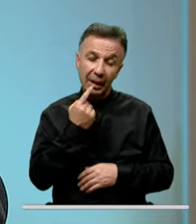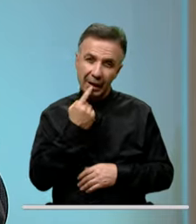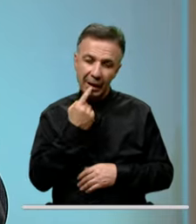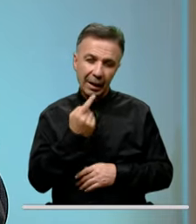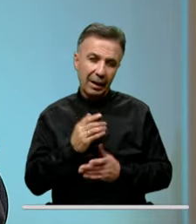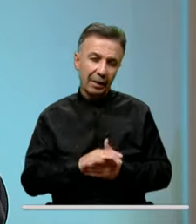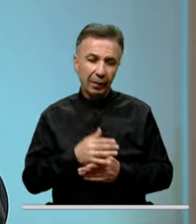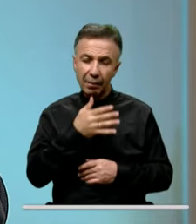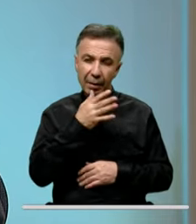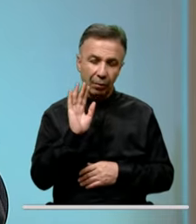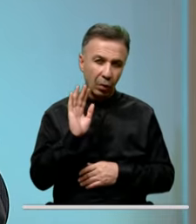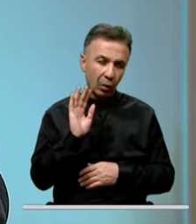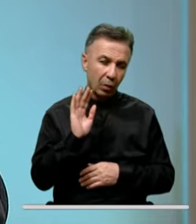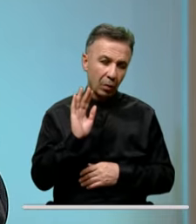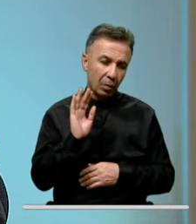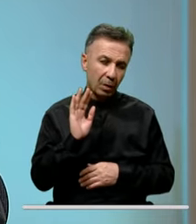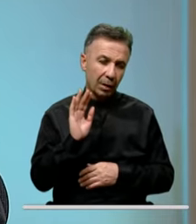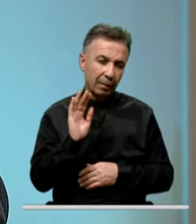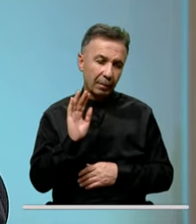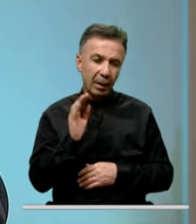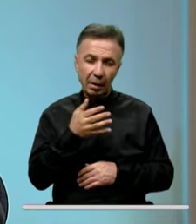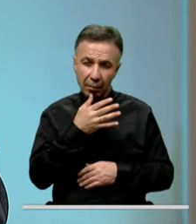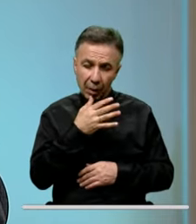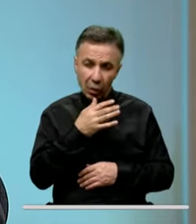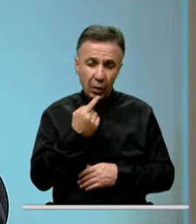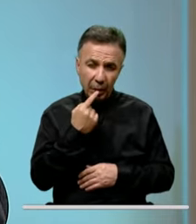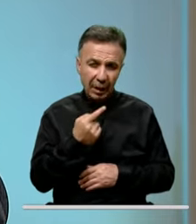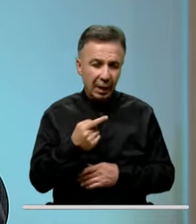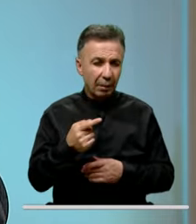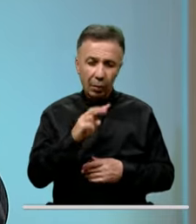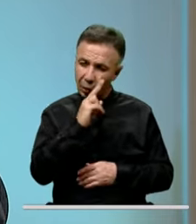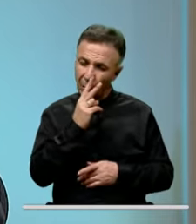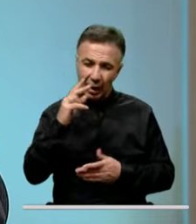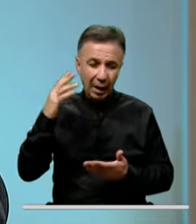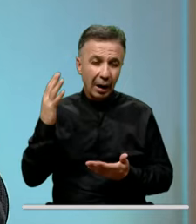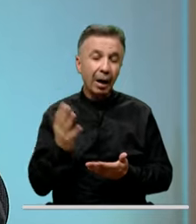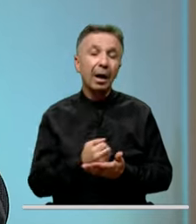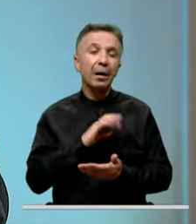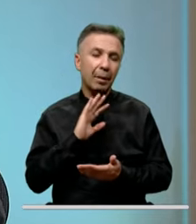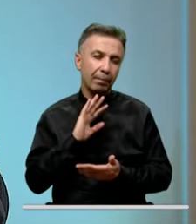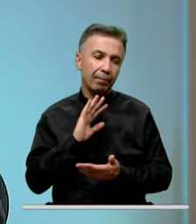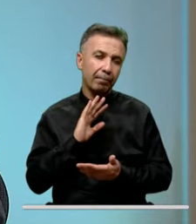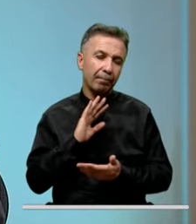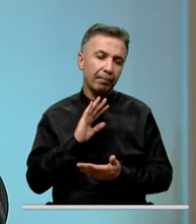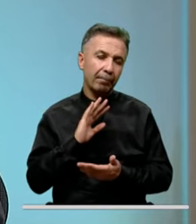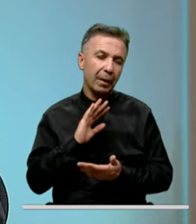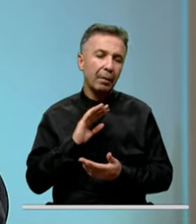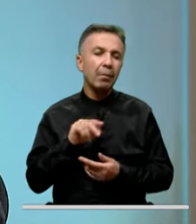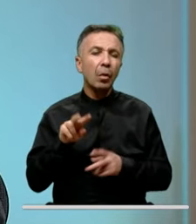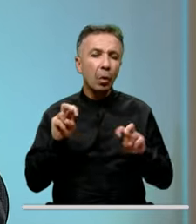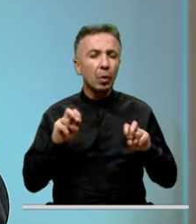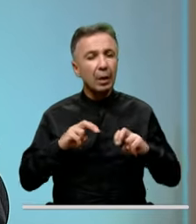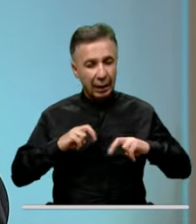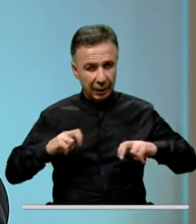bunu çok rahat söyleyebilirim. Biliyorum deyip vebale girmekten ise ben bu konuyu araştıralım.